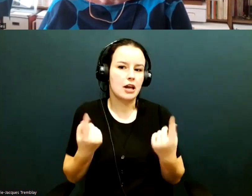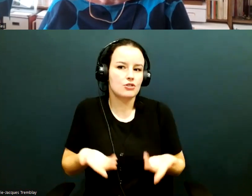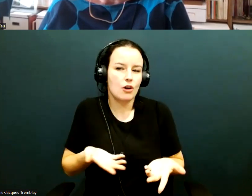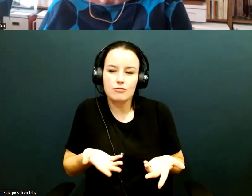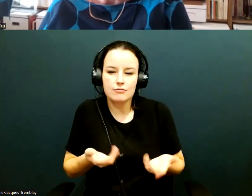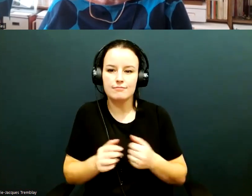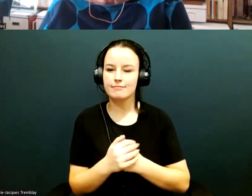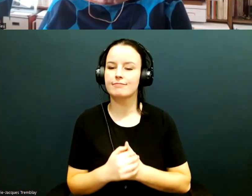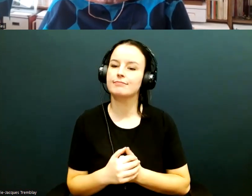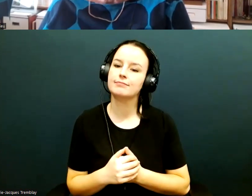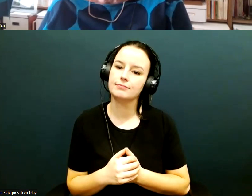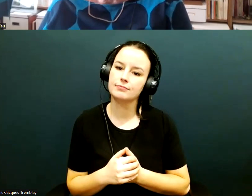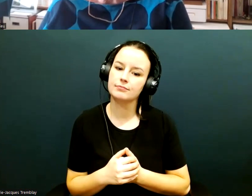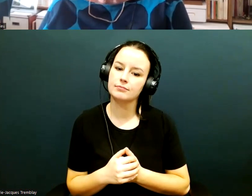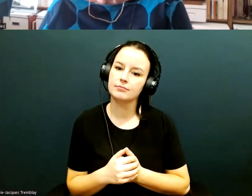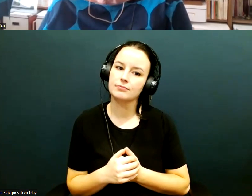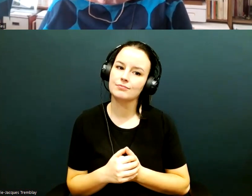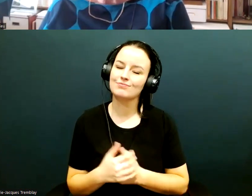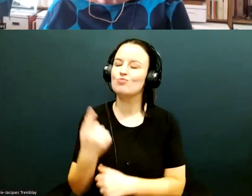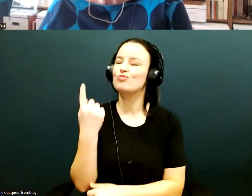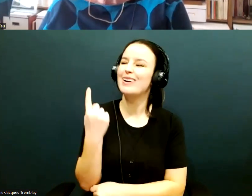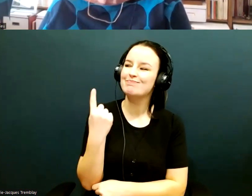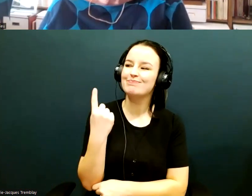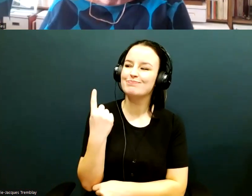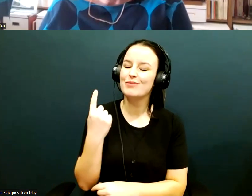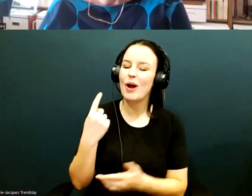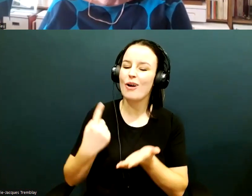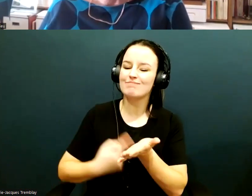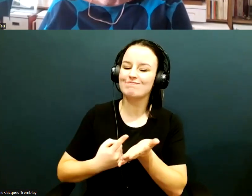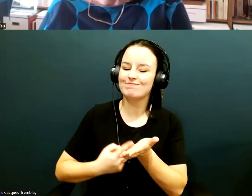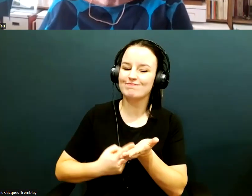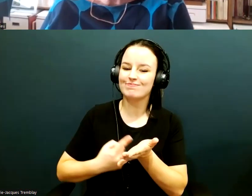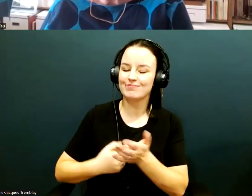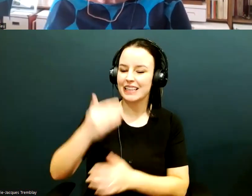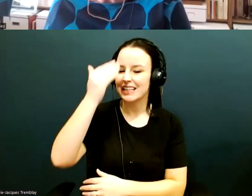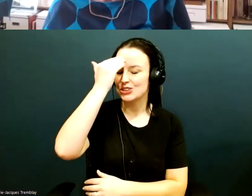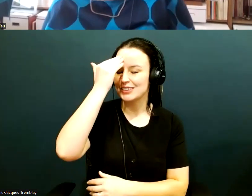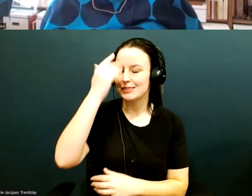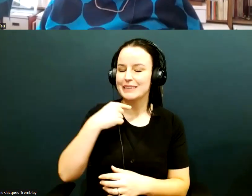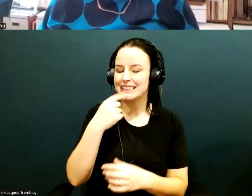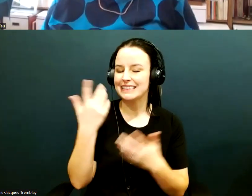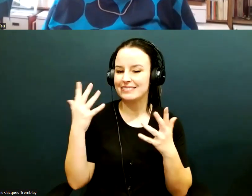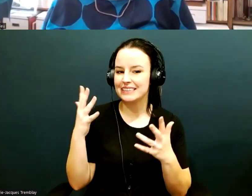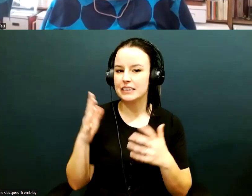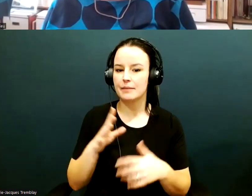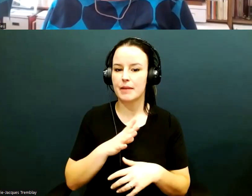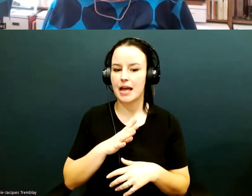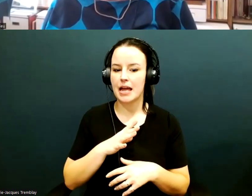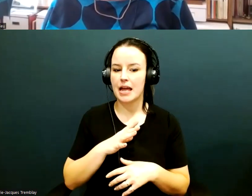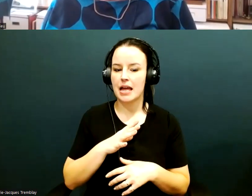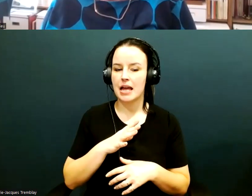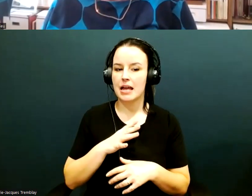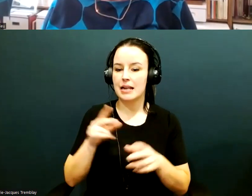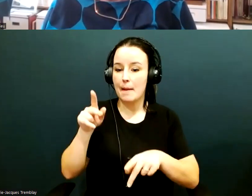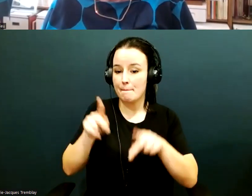qu'elle soit? Moi, il y a peut-être un élément sur lequel je vais insister, on l'a dit tout à l'heure. Les gens d'emblée